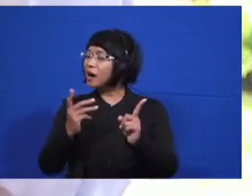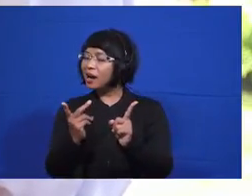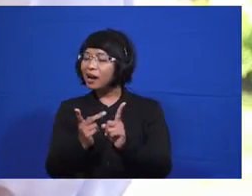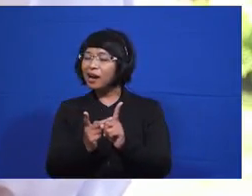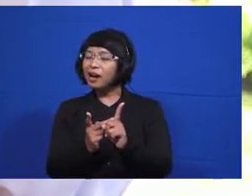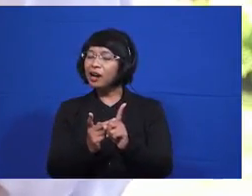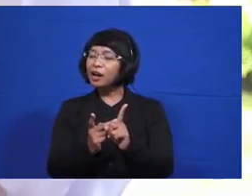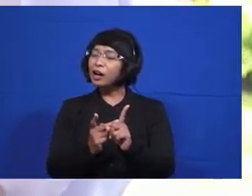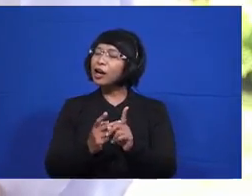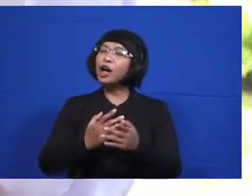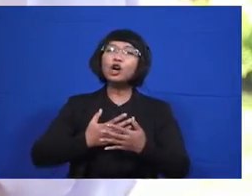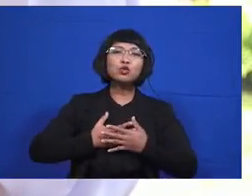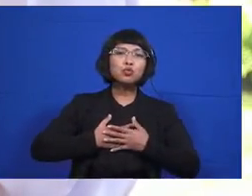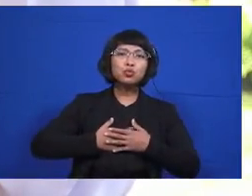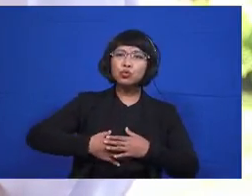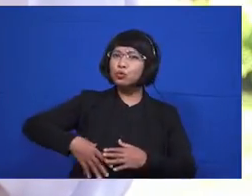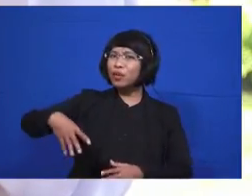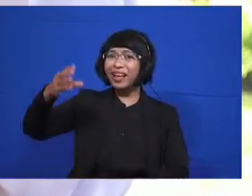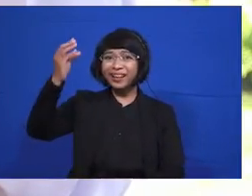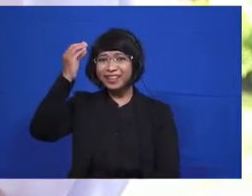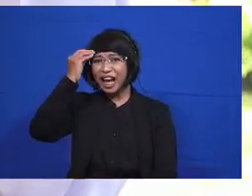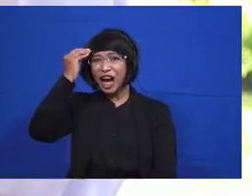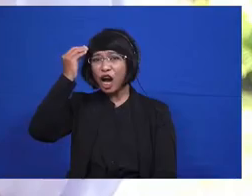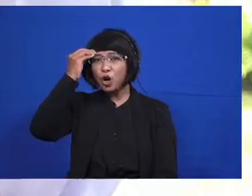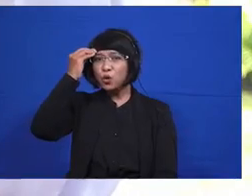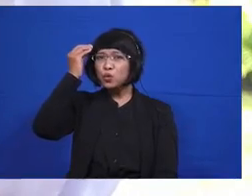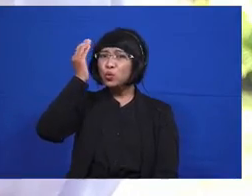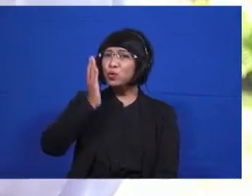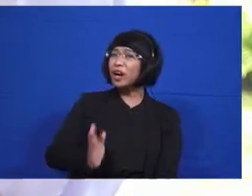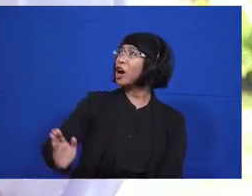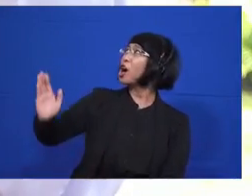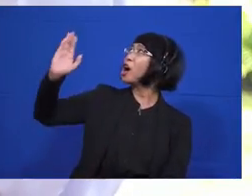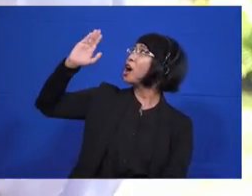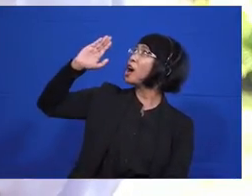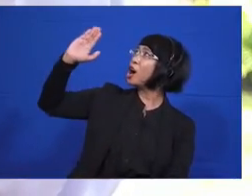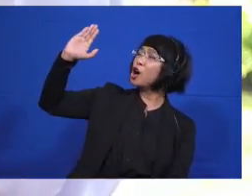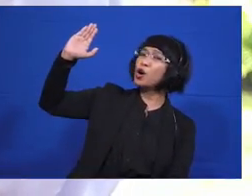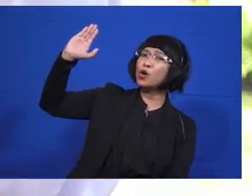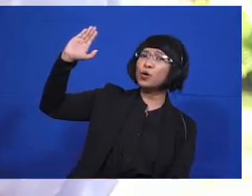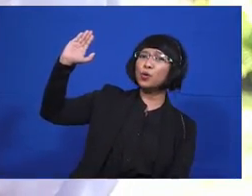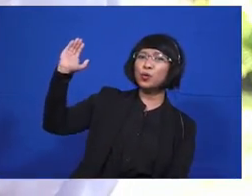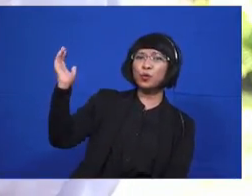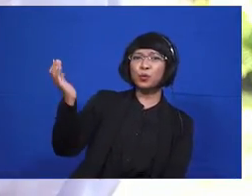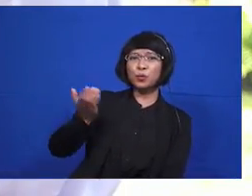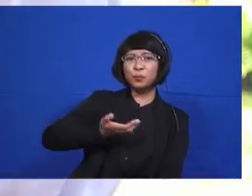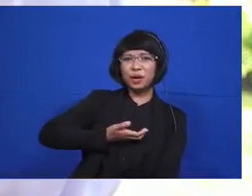Engkau mau, menjadi